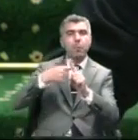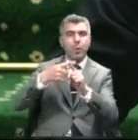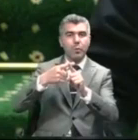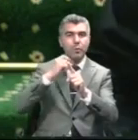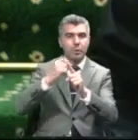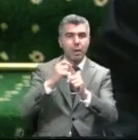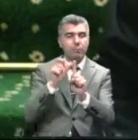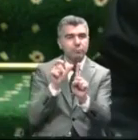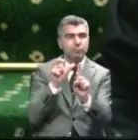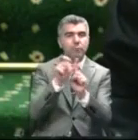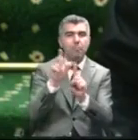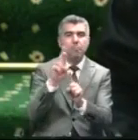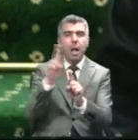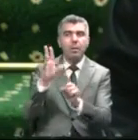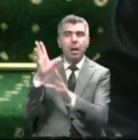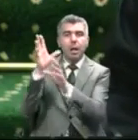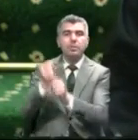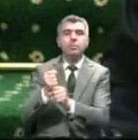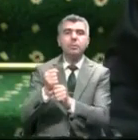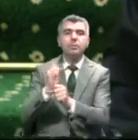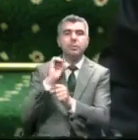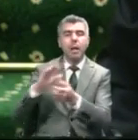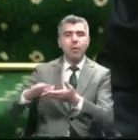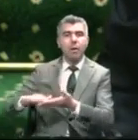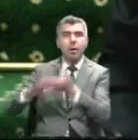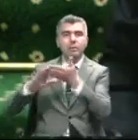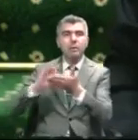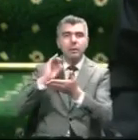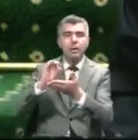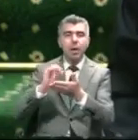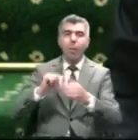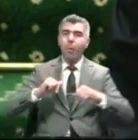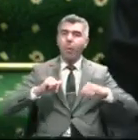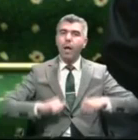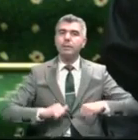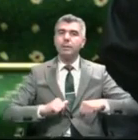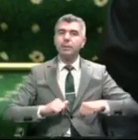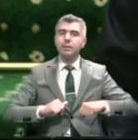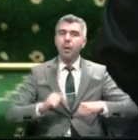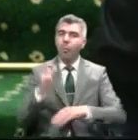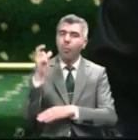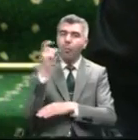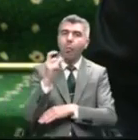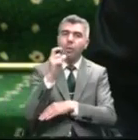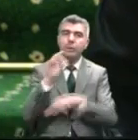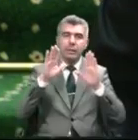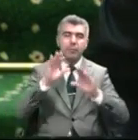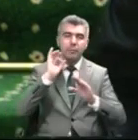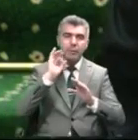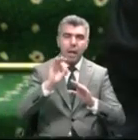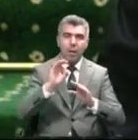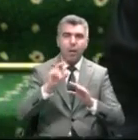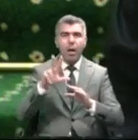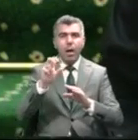العنايه الساميه لجلاله الملك تنفذونها ان تنصد الوزير بحين كتكم